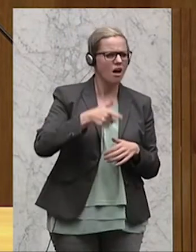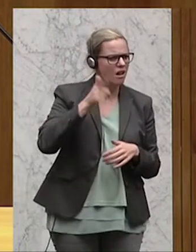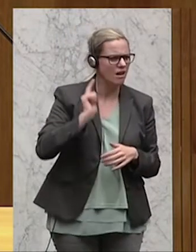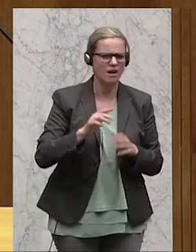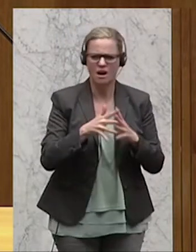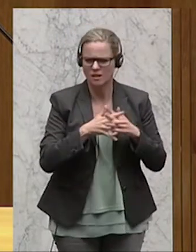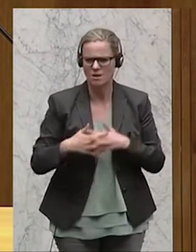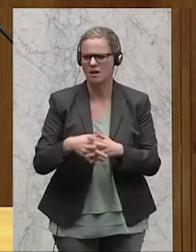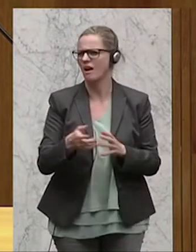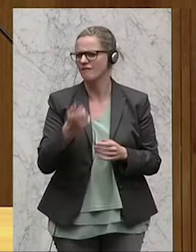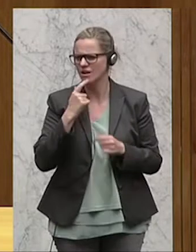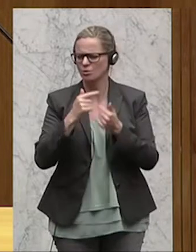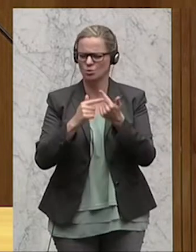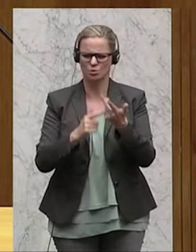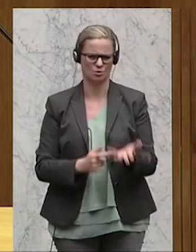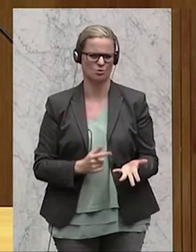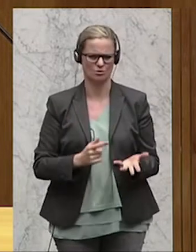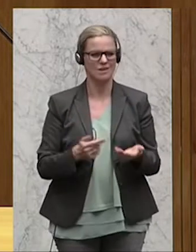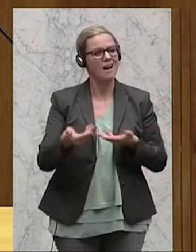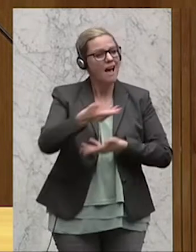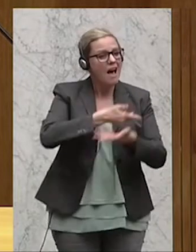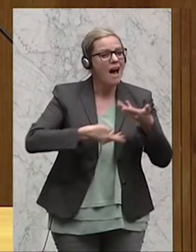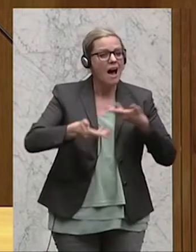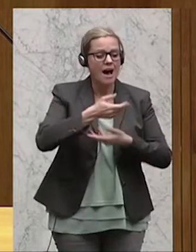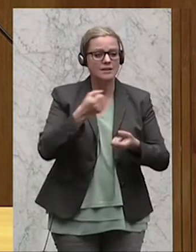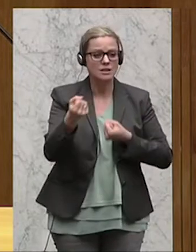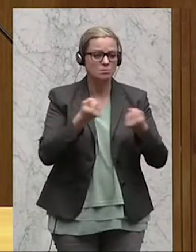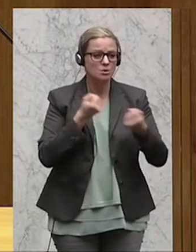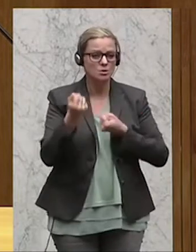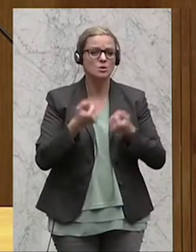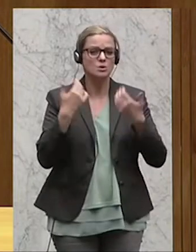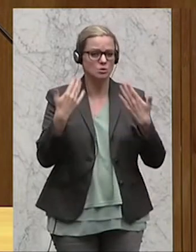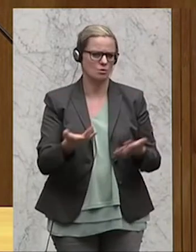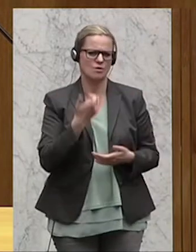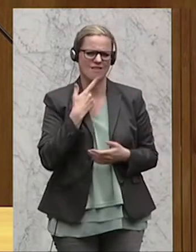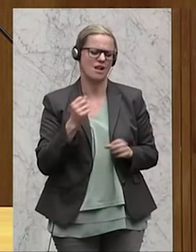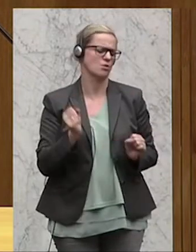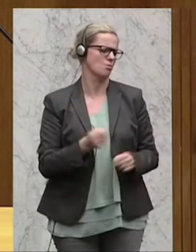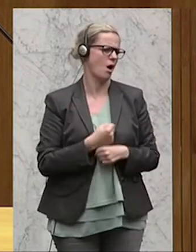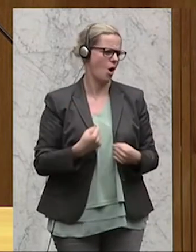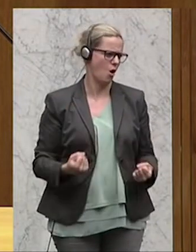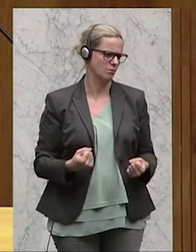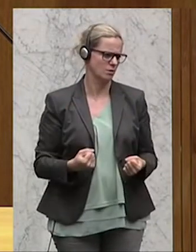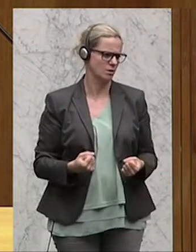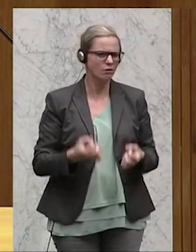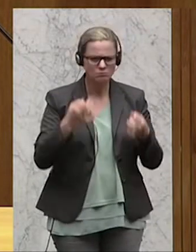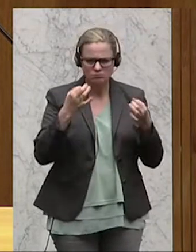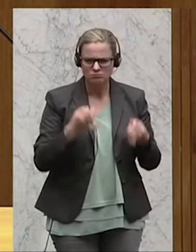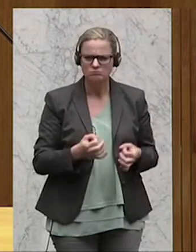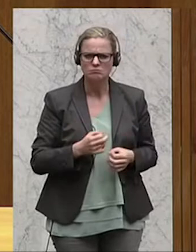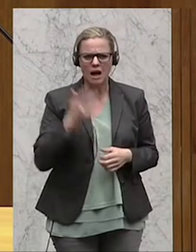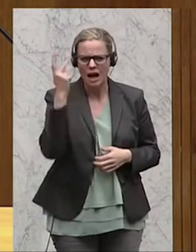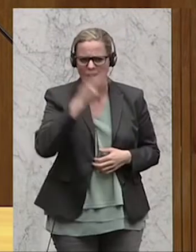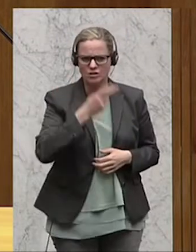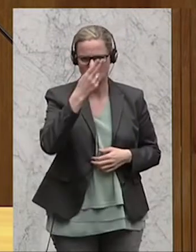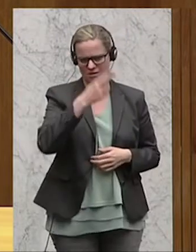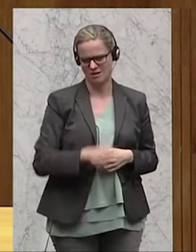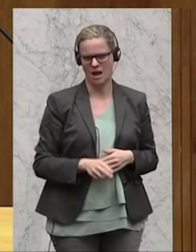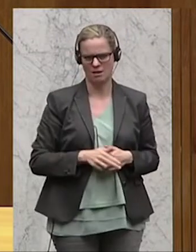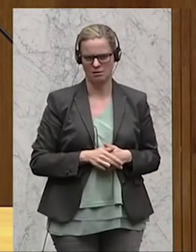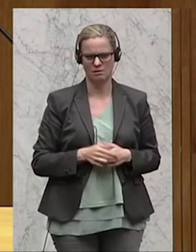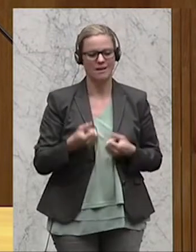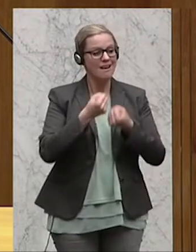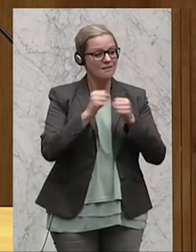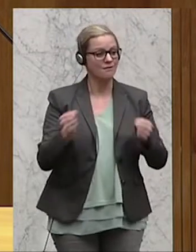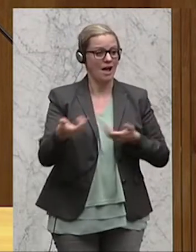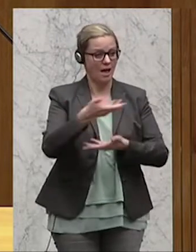mehr. Das ist eine Handelspolitik, die uns einfach nicht taugt, die wir nicht gutieren und die wir auch nicht akzeptieren wollen. Freihandel, der